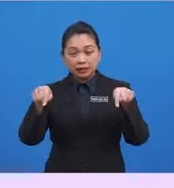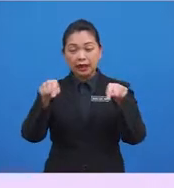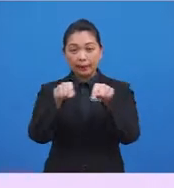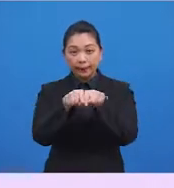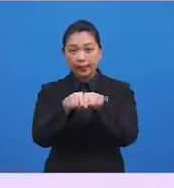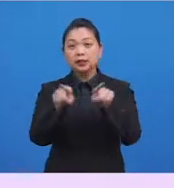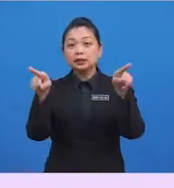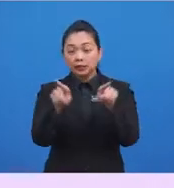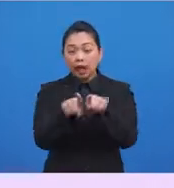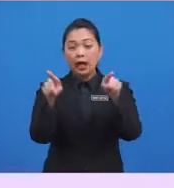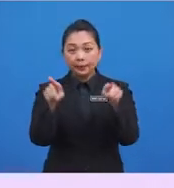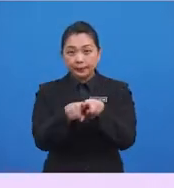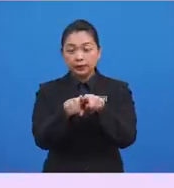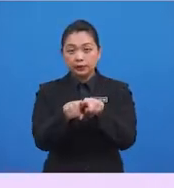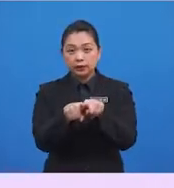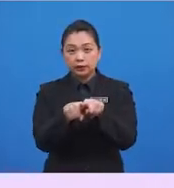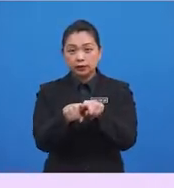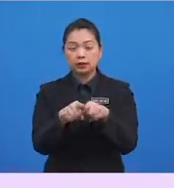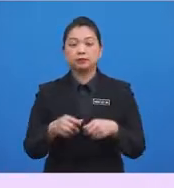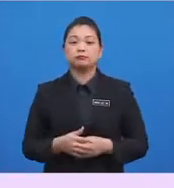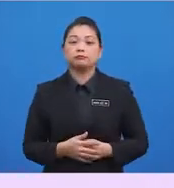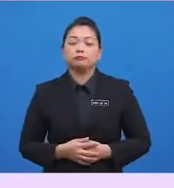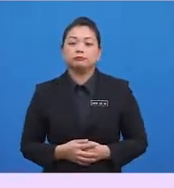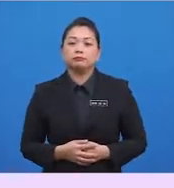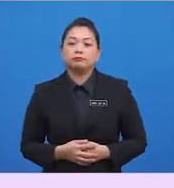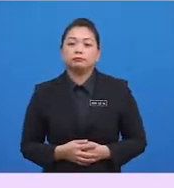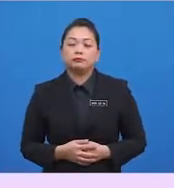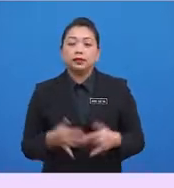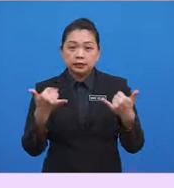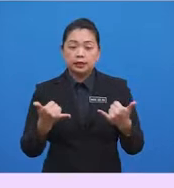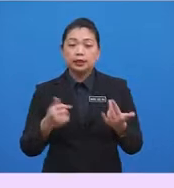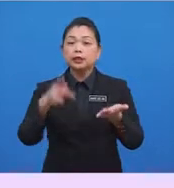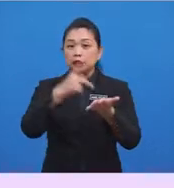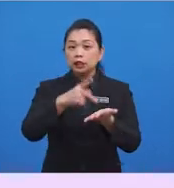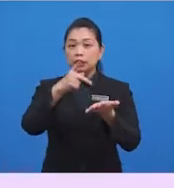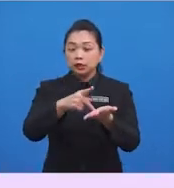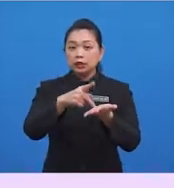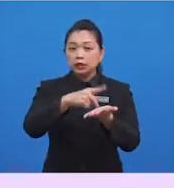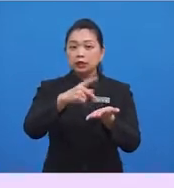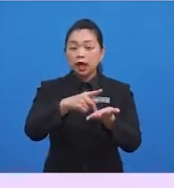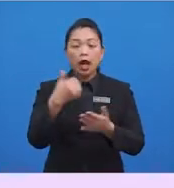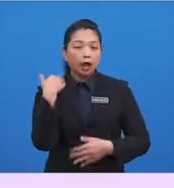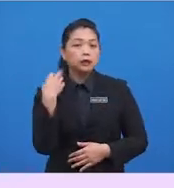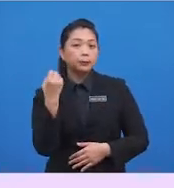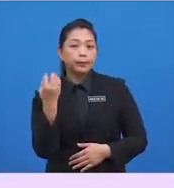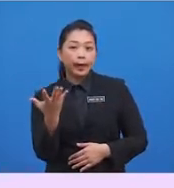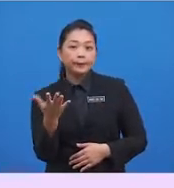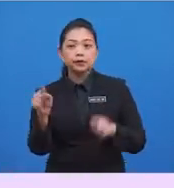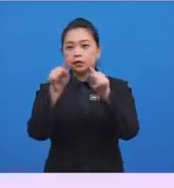sama. Ayuh kita kira bersama-sama kepingan segi empat sama